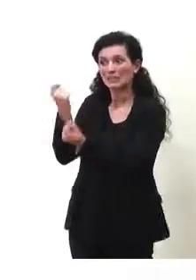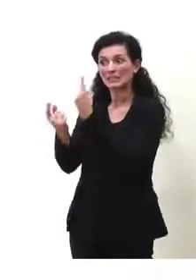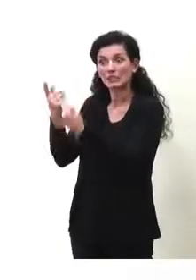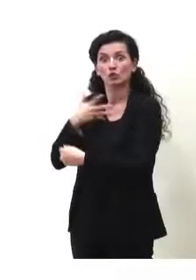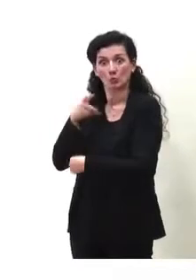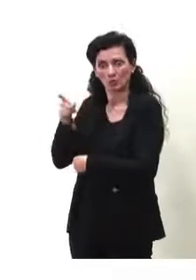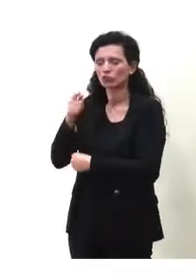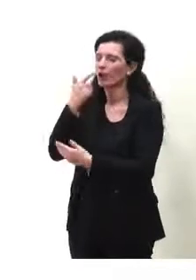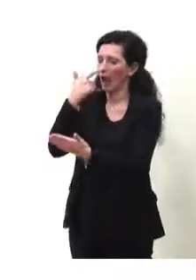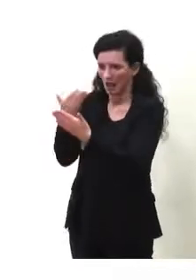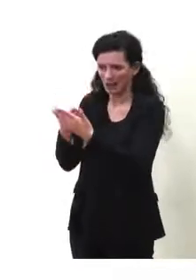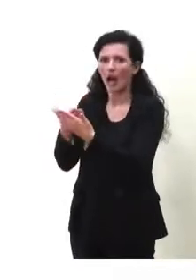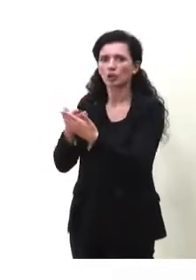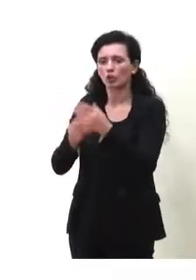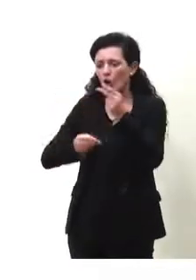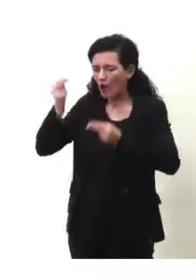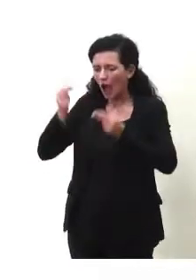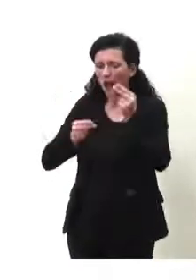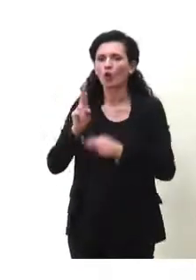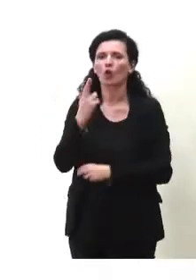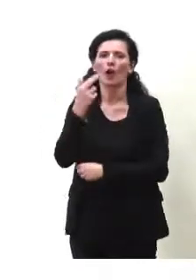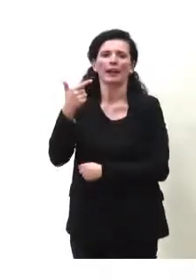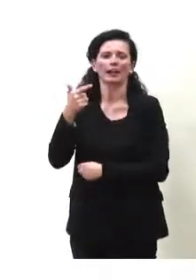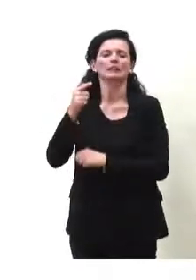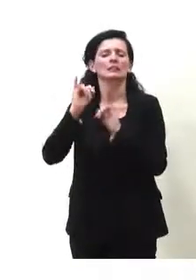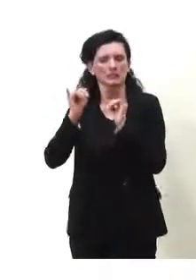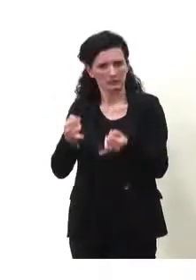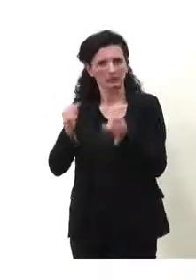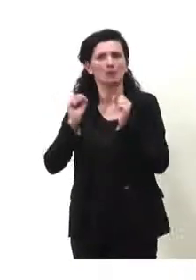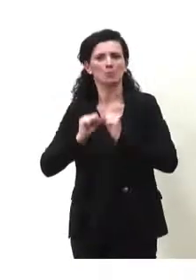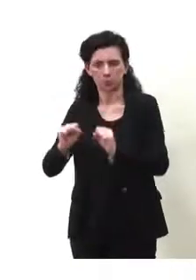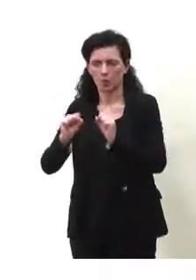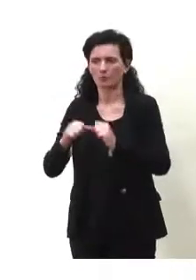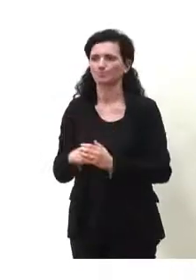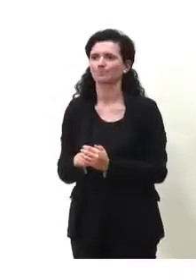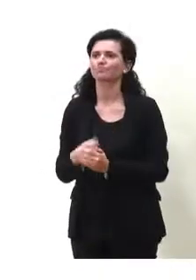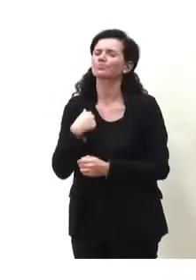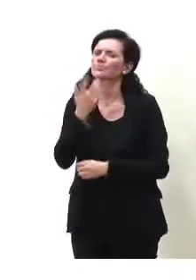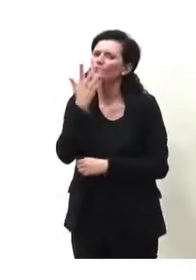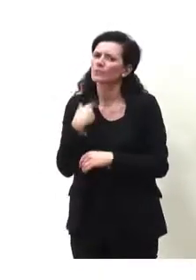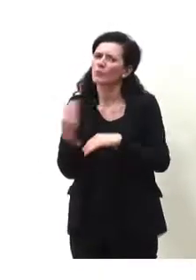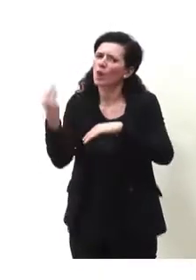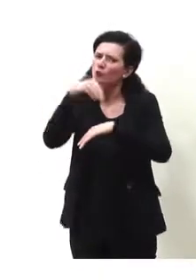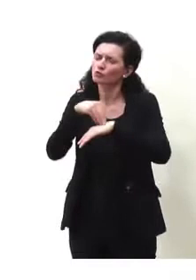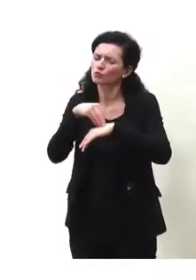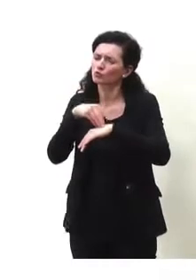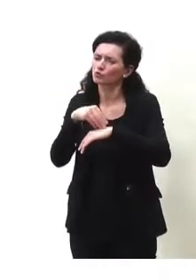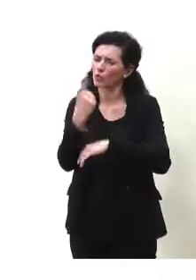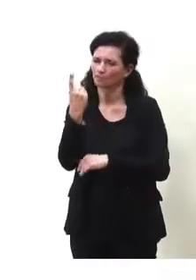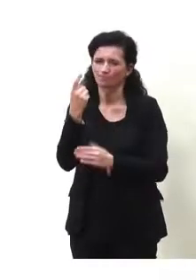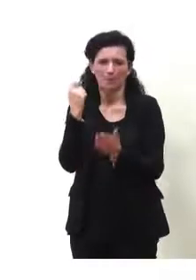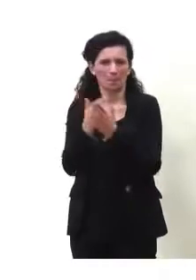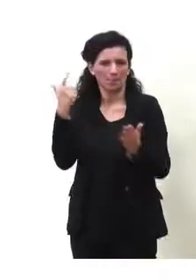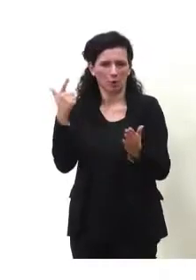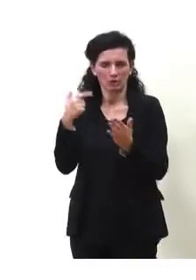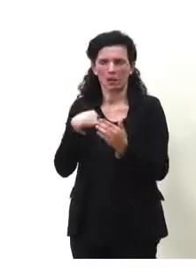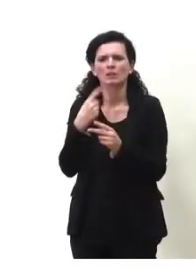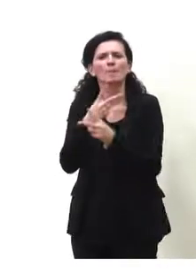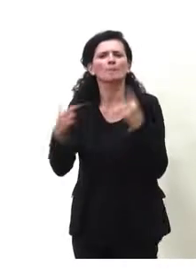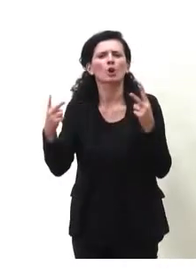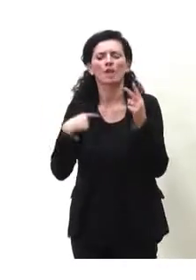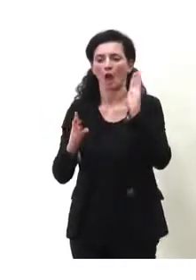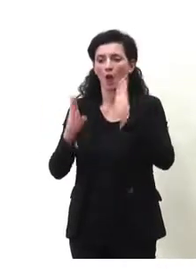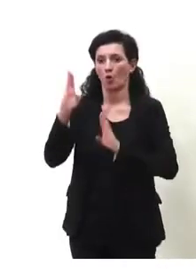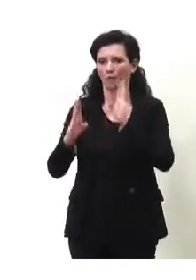dell'RT. Fatemi dire una piccola cosa che però è importante, faccio un confronto,